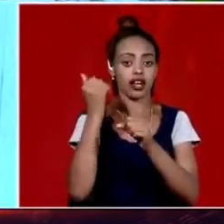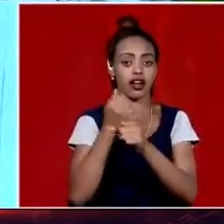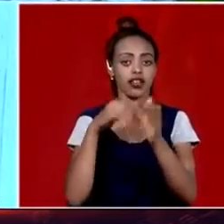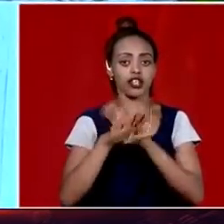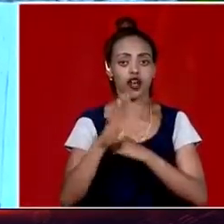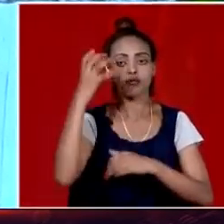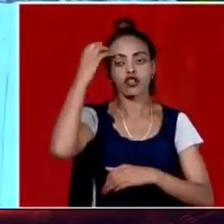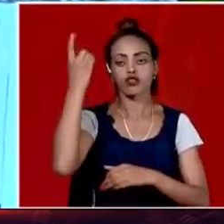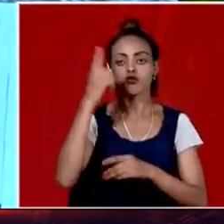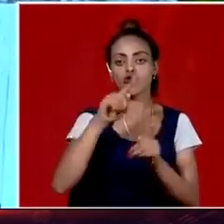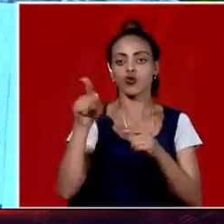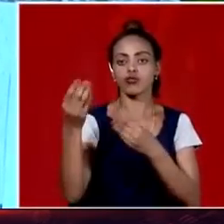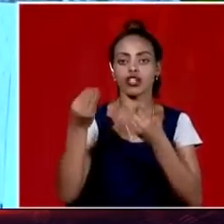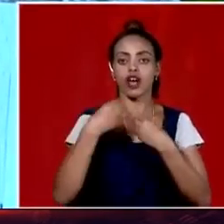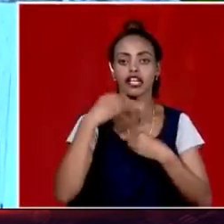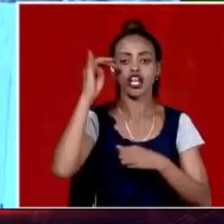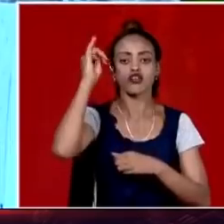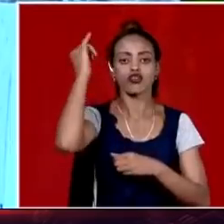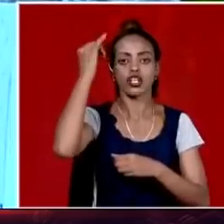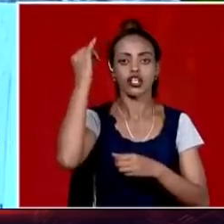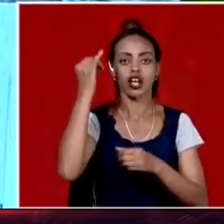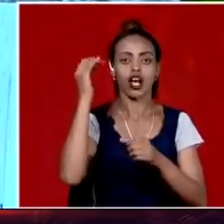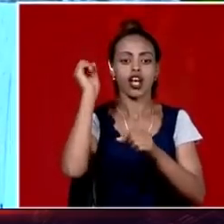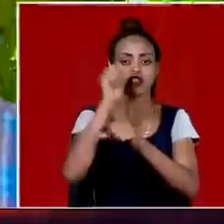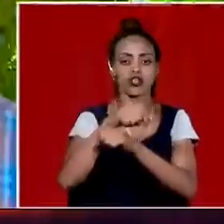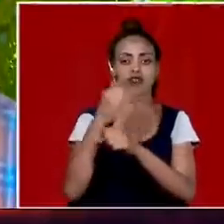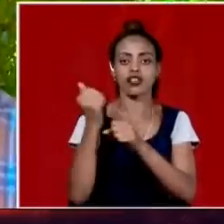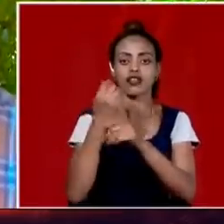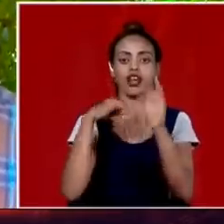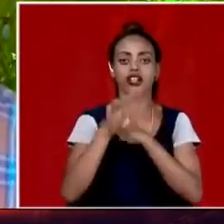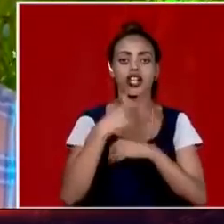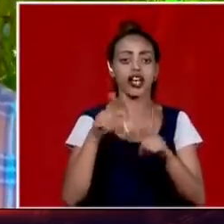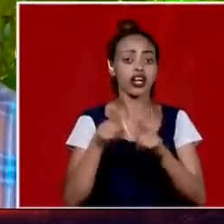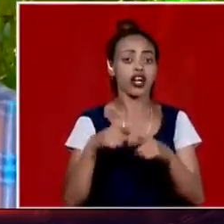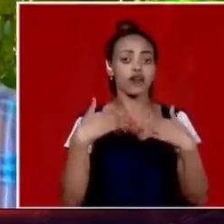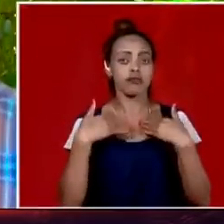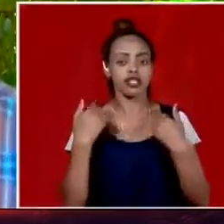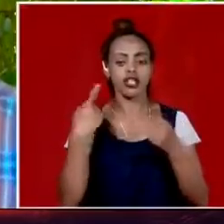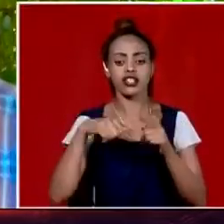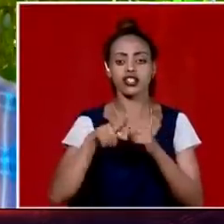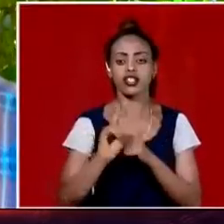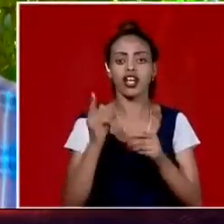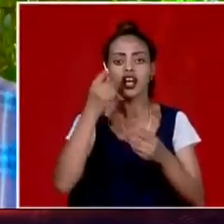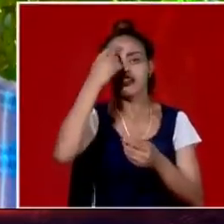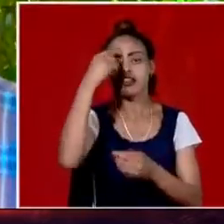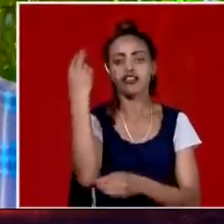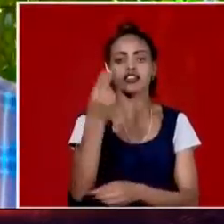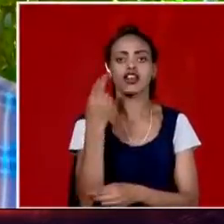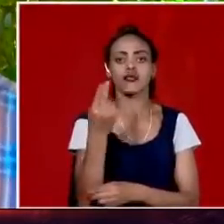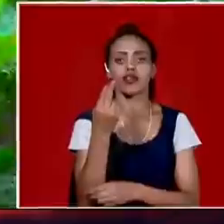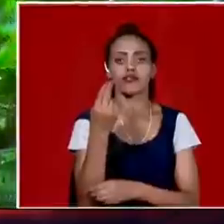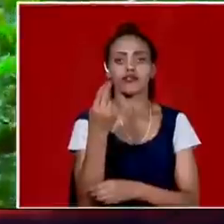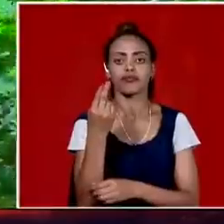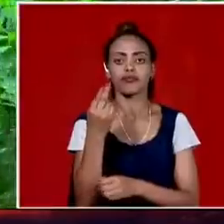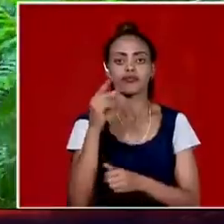እውን ብዝለሃብና ፀረታ ስዒርና ናብ ስራሕትና ኒና ከም መንእሰይ ንሕና ዕድልና ተጠቂምና